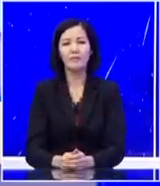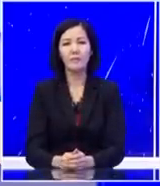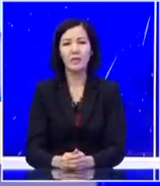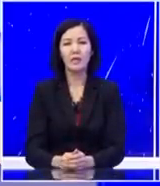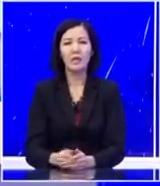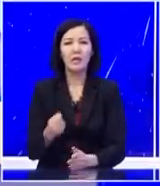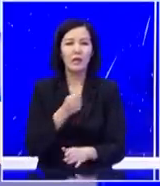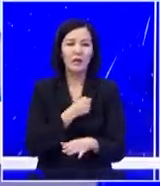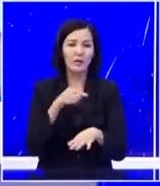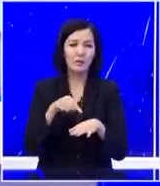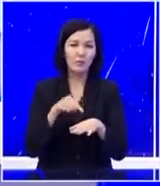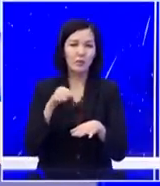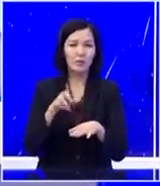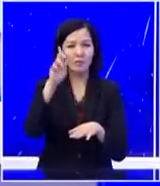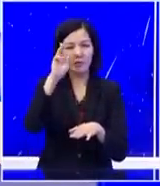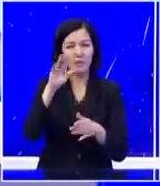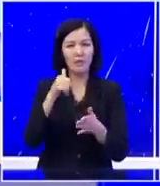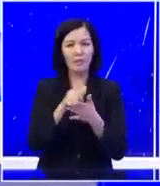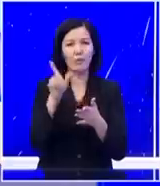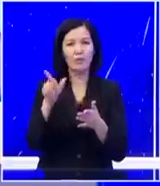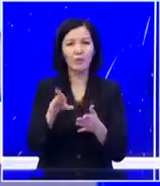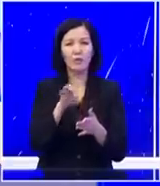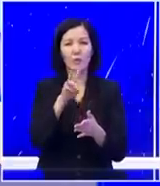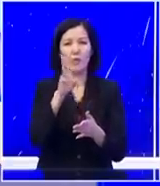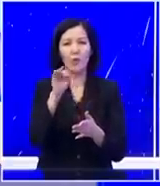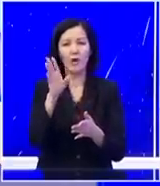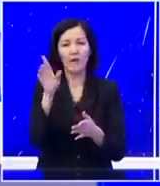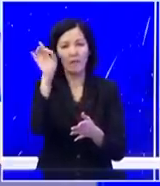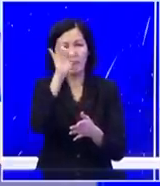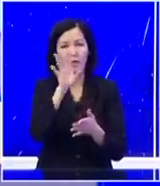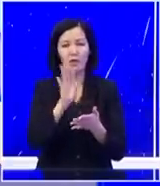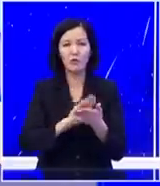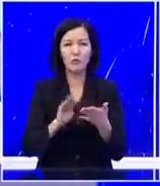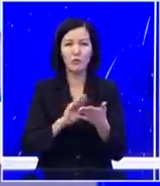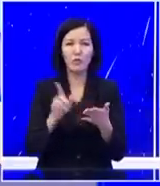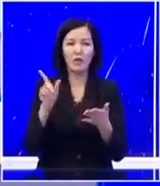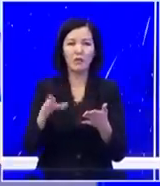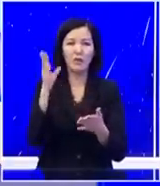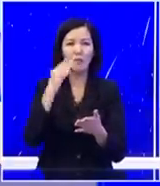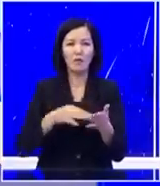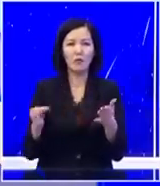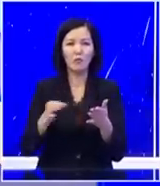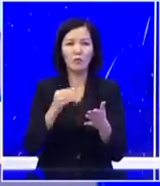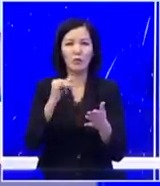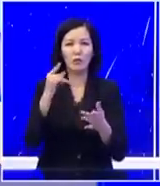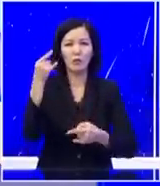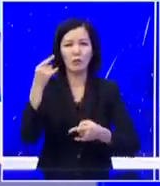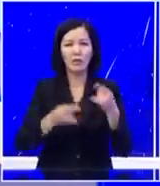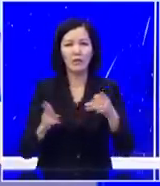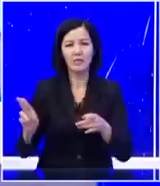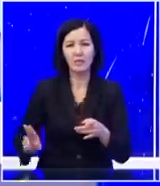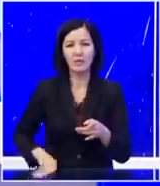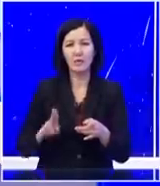Қайғыны бөлісе Заят, мемлекет басшысы Қасым Жомарт Тоқаев, белгілі журналист, Алматы облыстық Жетісу телеарнасының директоры